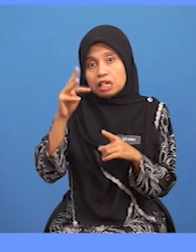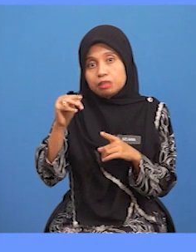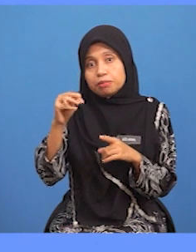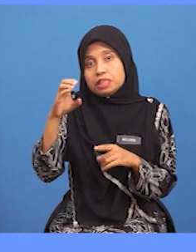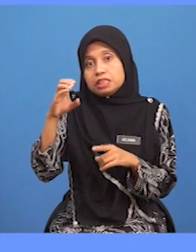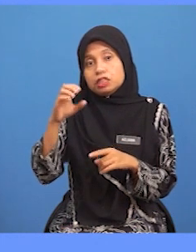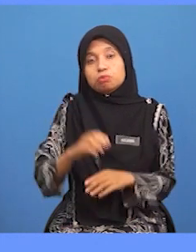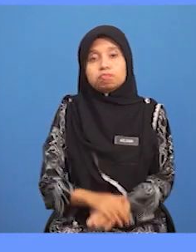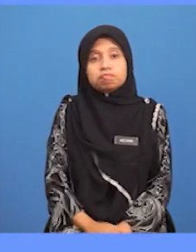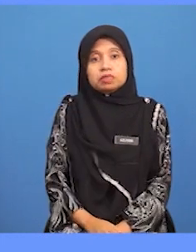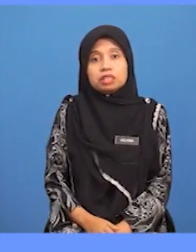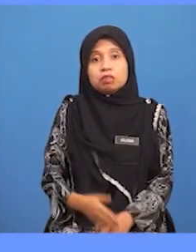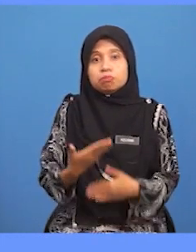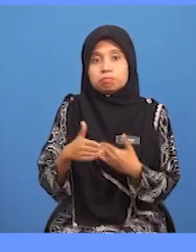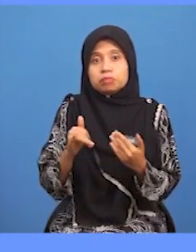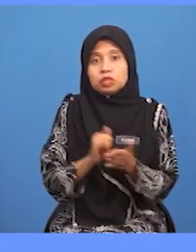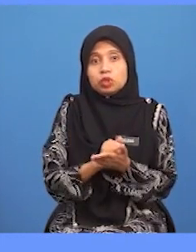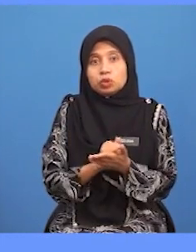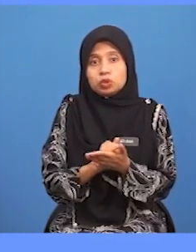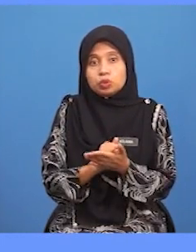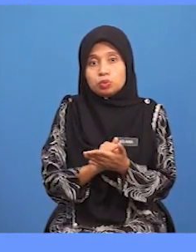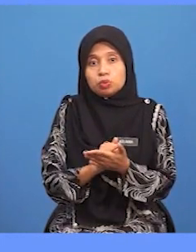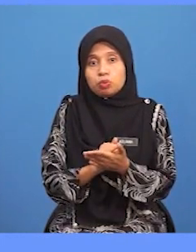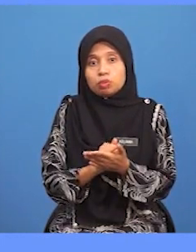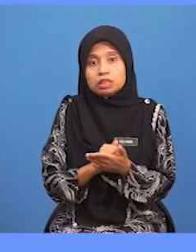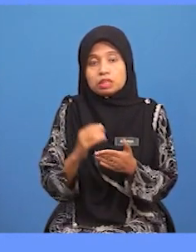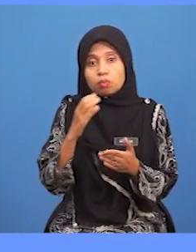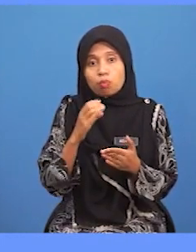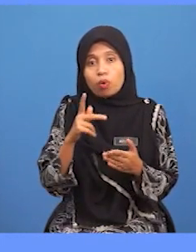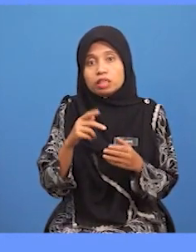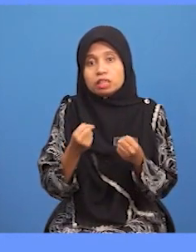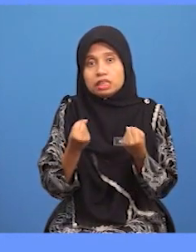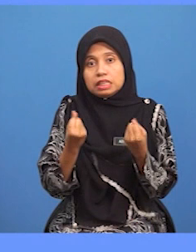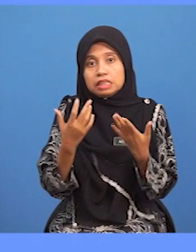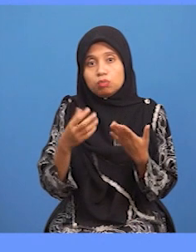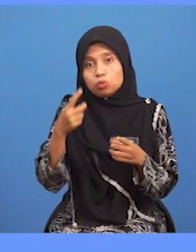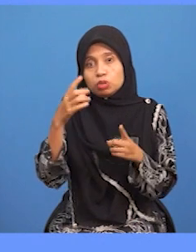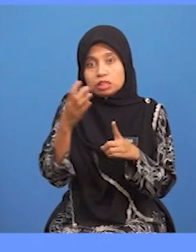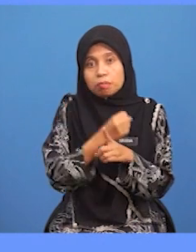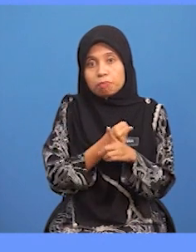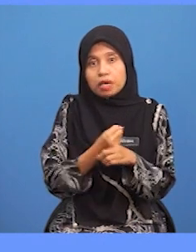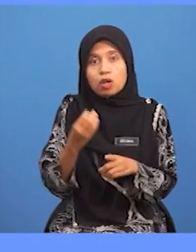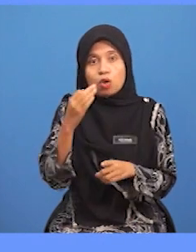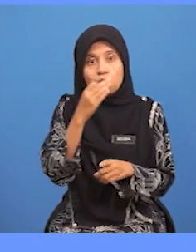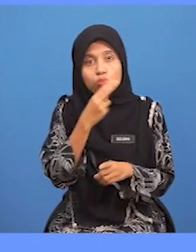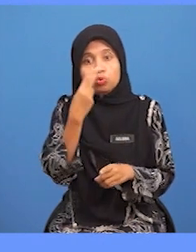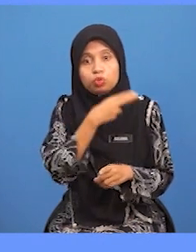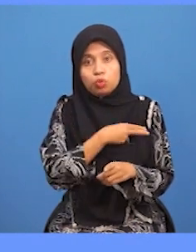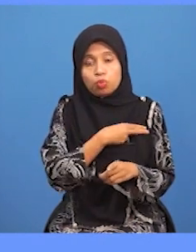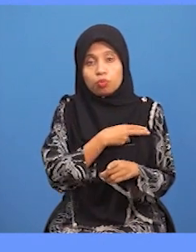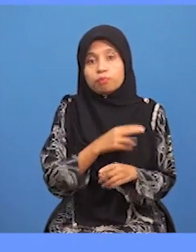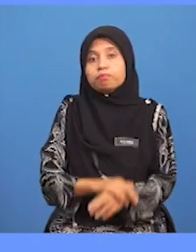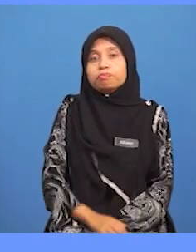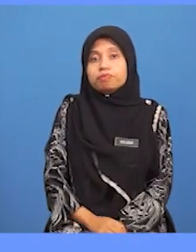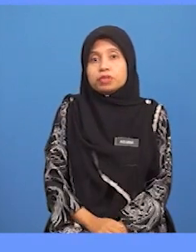margin caruman. Kemudian, menjana kuantiti yang perlu dikeluarkan untuk mencapai untung sasaran yang